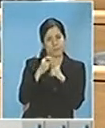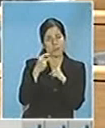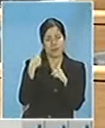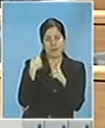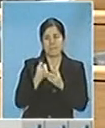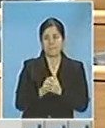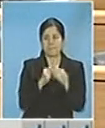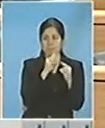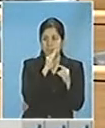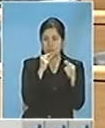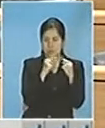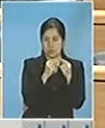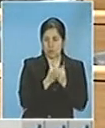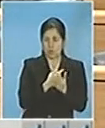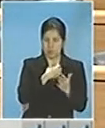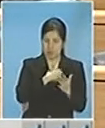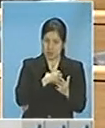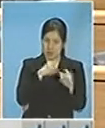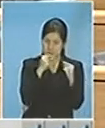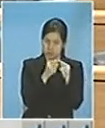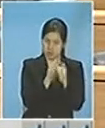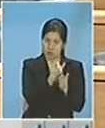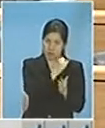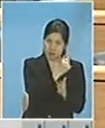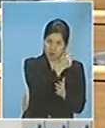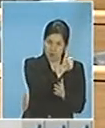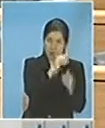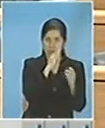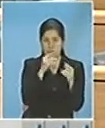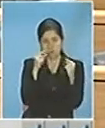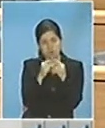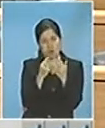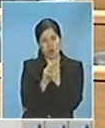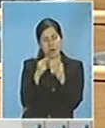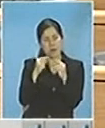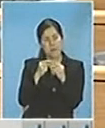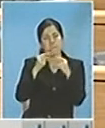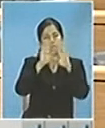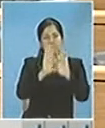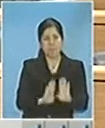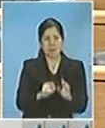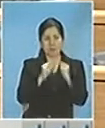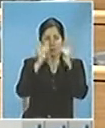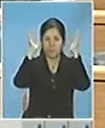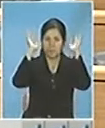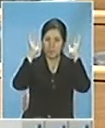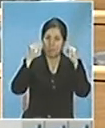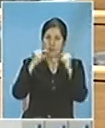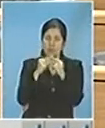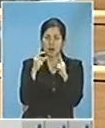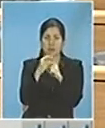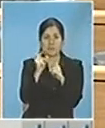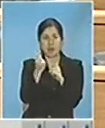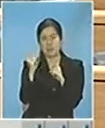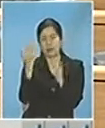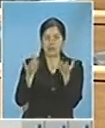ก็ได้จะใช้คำที่เป็นภาษาโฆษณาเราก็ไม่ว่าจะใช้ภาษาที่อื่นๆบ้